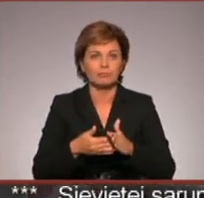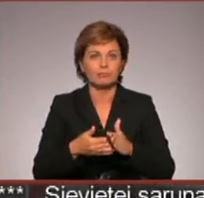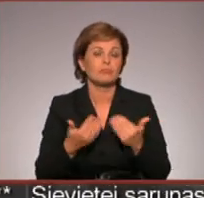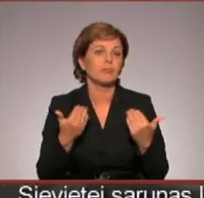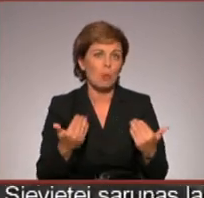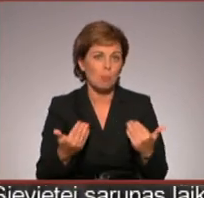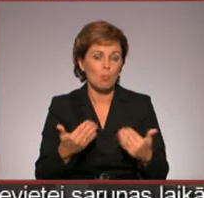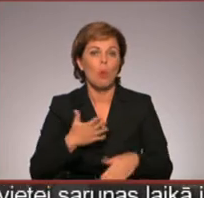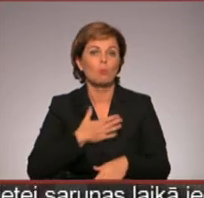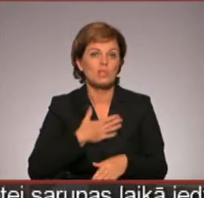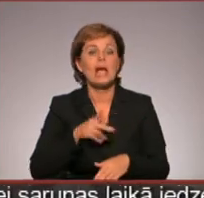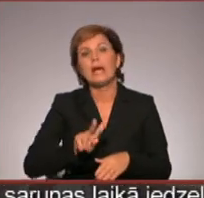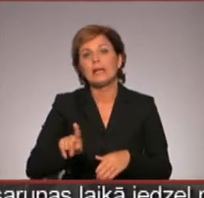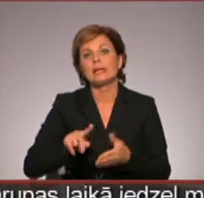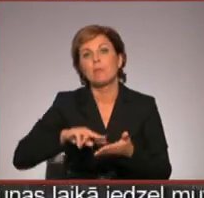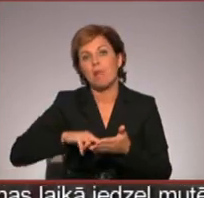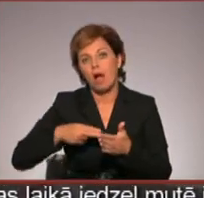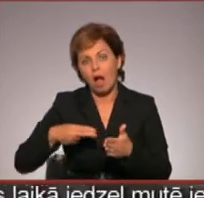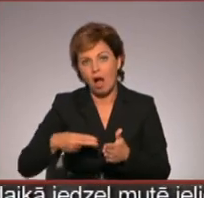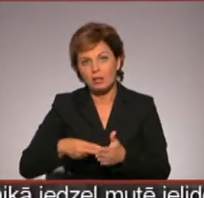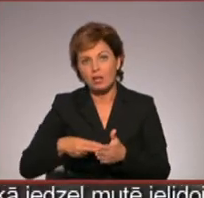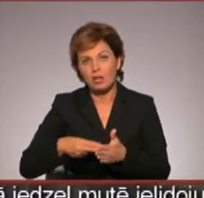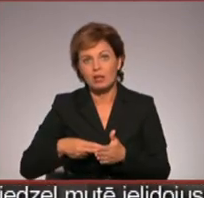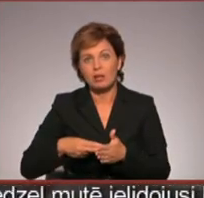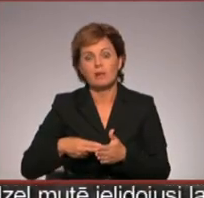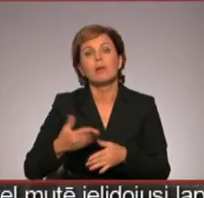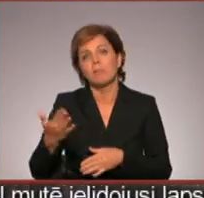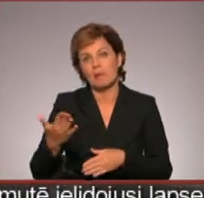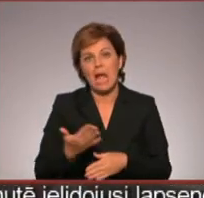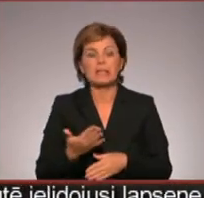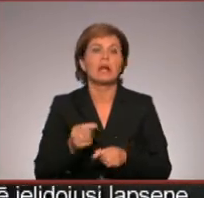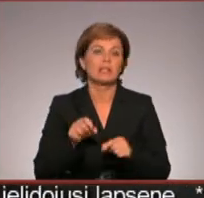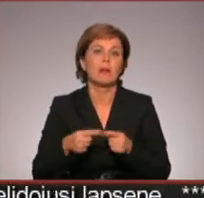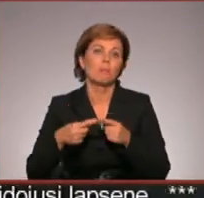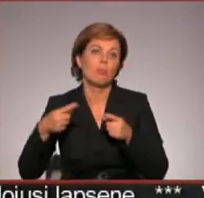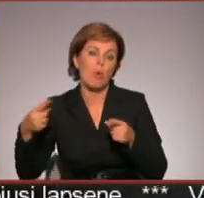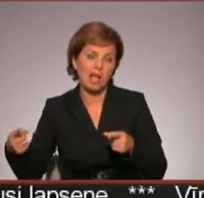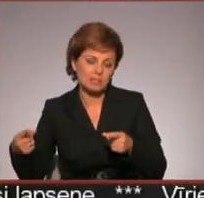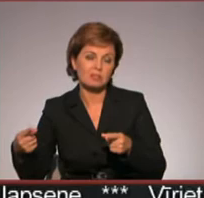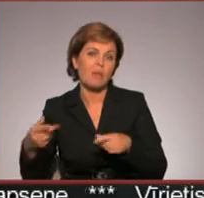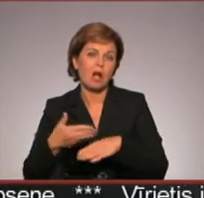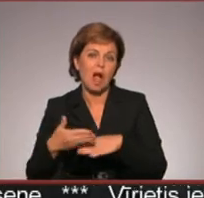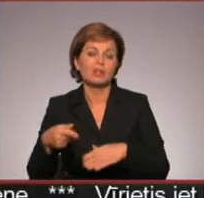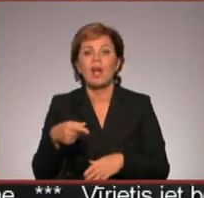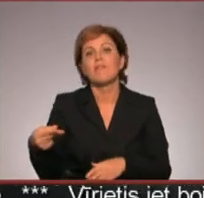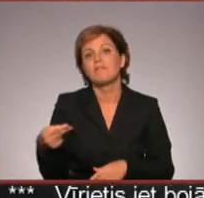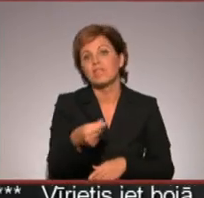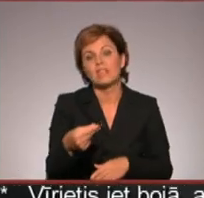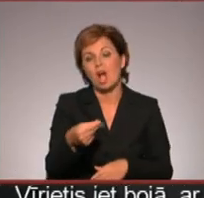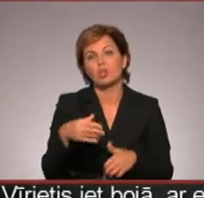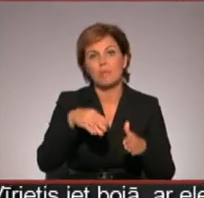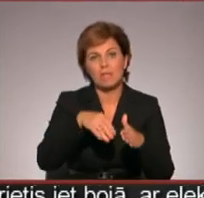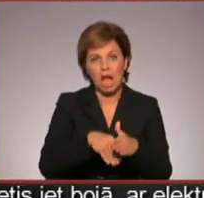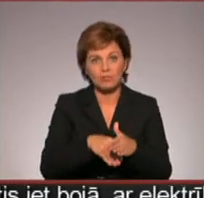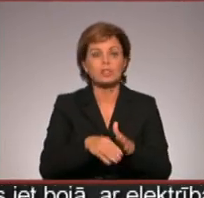Mums ir plāni, pienāca šim ceļa posmam arī kārti. Šī finansējuma ietvaros līdz ar